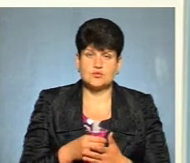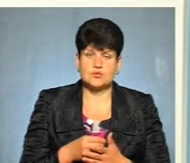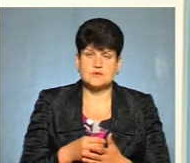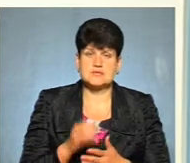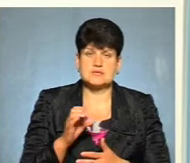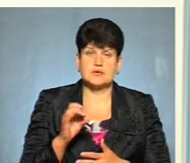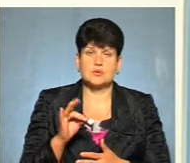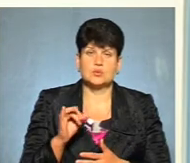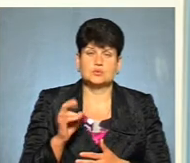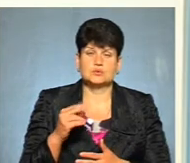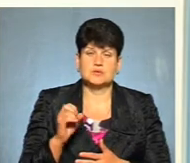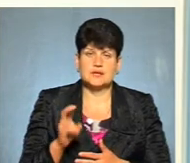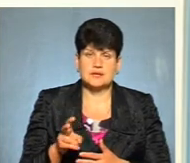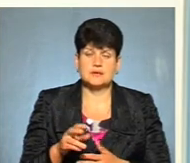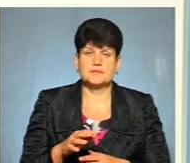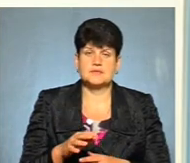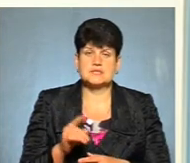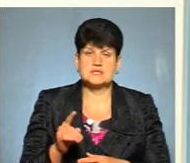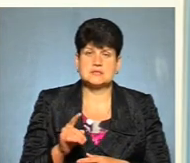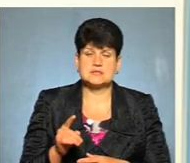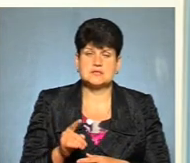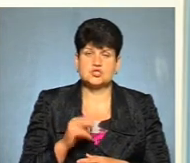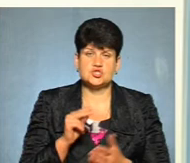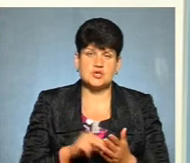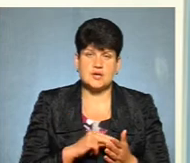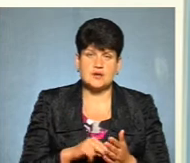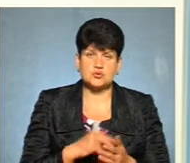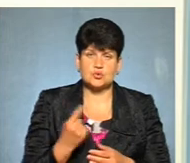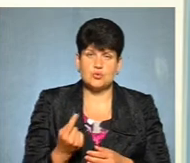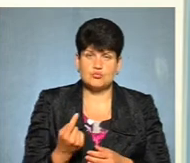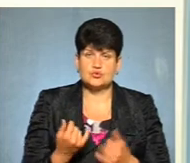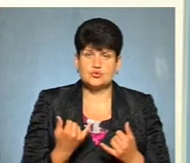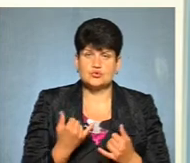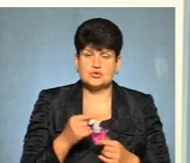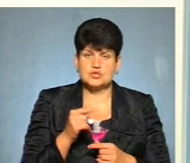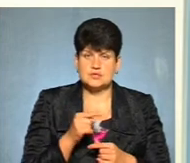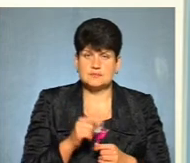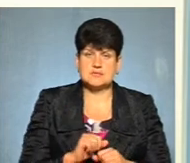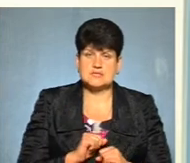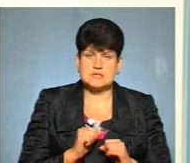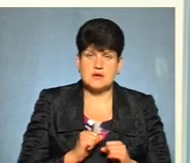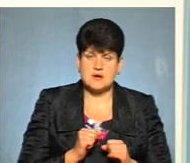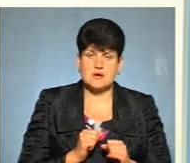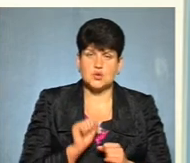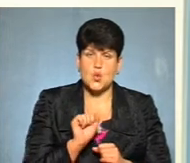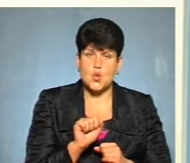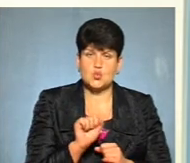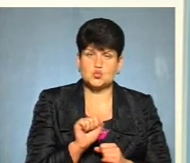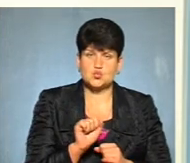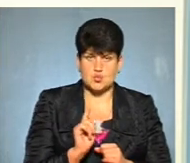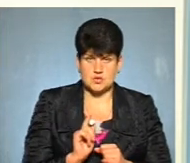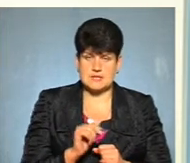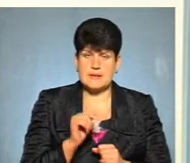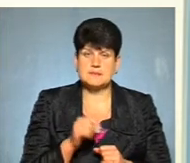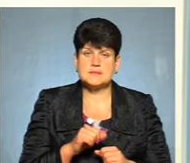Сергій Рудик, мажоритарник з Черкаської області. І сьогодні саме через них ми намагаємося достукатися. Принаймні, ми